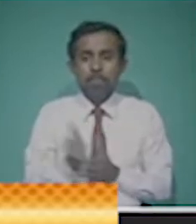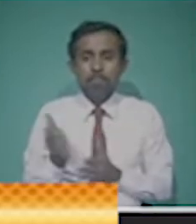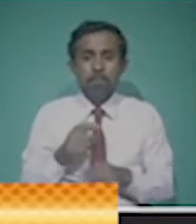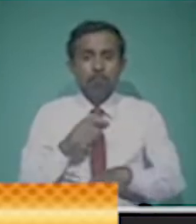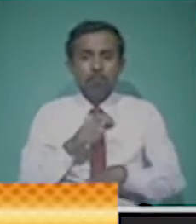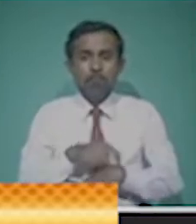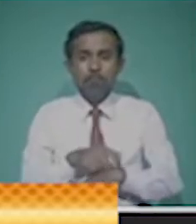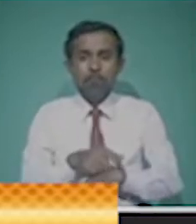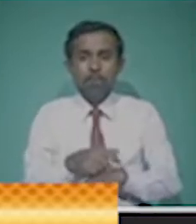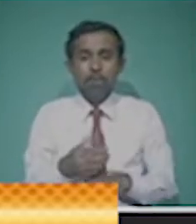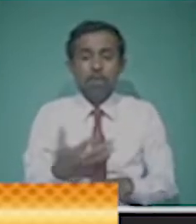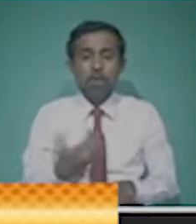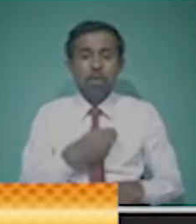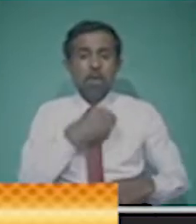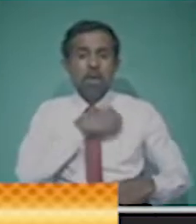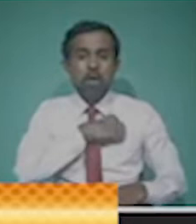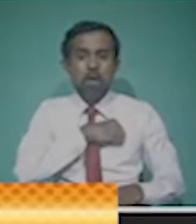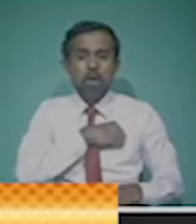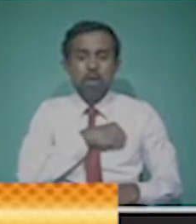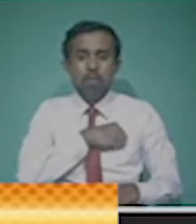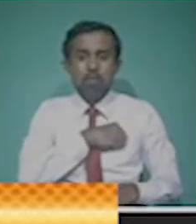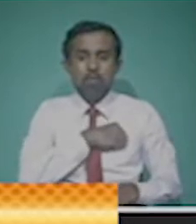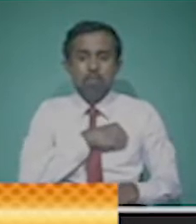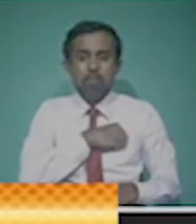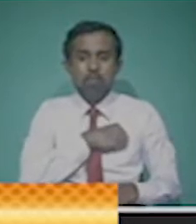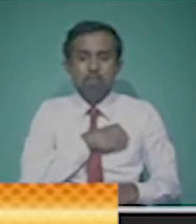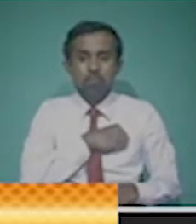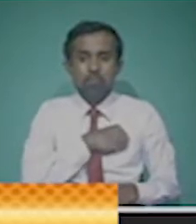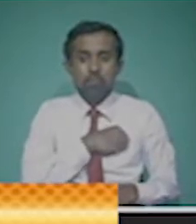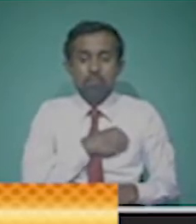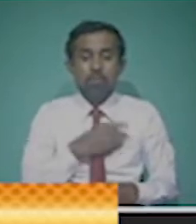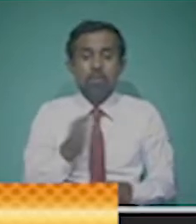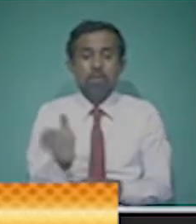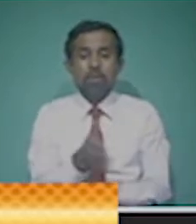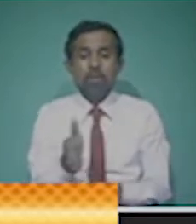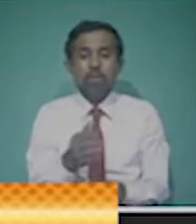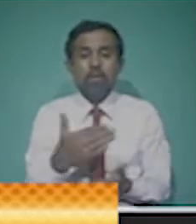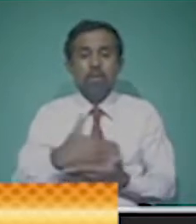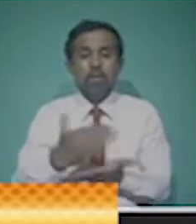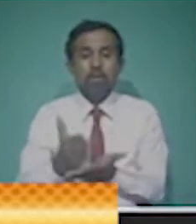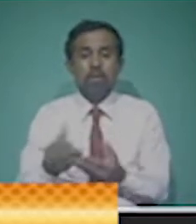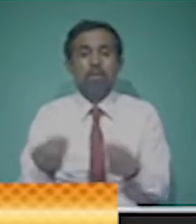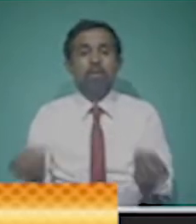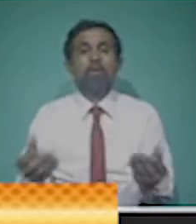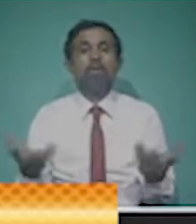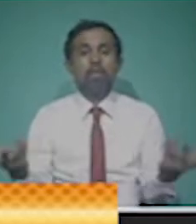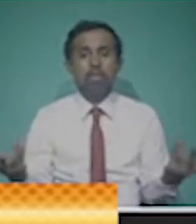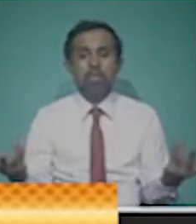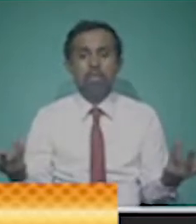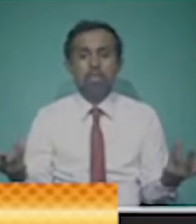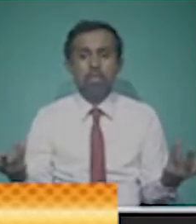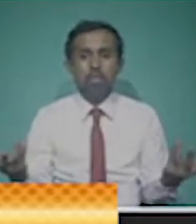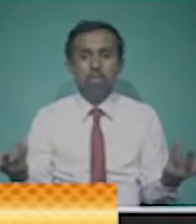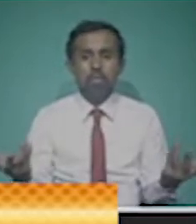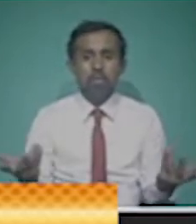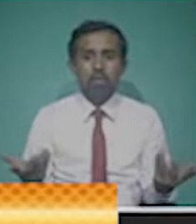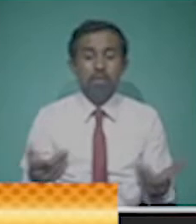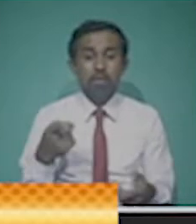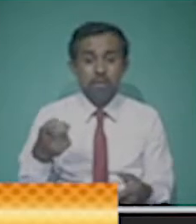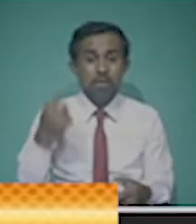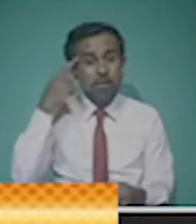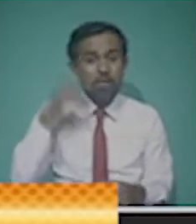அவஸ்தாவதி லபாகன் லாப டிக்க குத்தனவத் கம்கர் ஜனதா சமக பெதாகன் லேஸ்தின இத்தாக்கு இன்னமாய் பூமி எகலங்க பூமியை